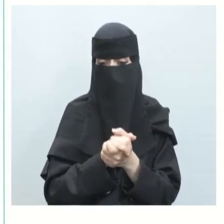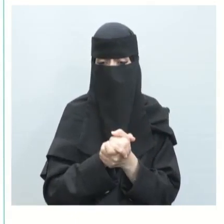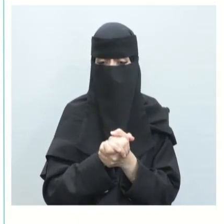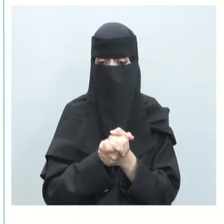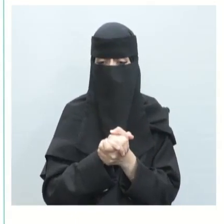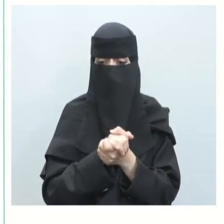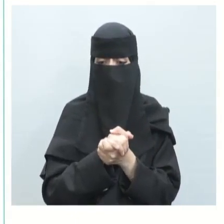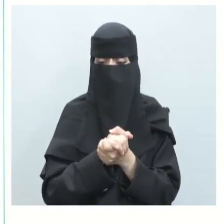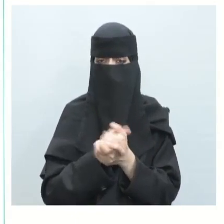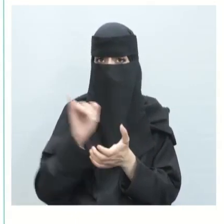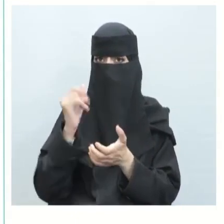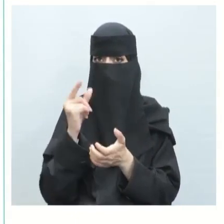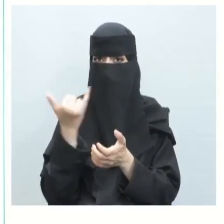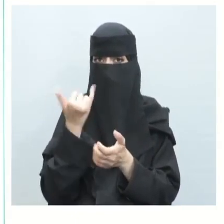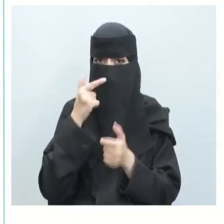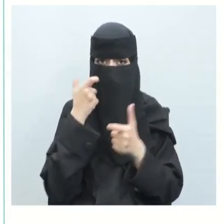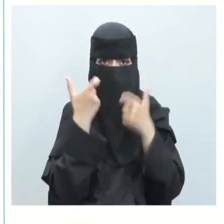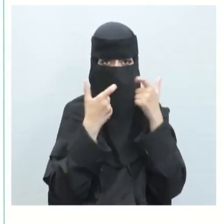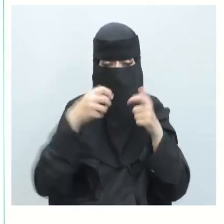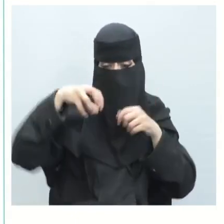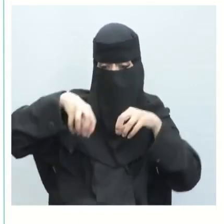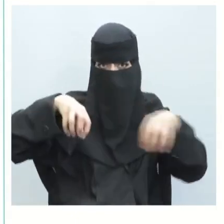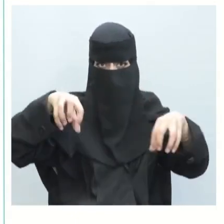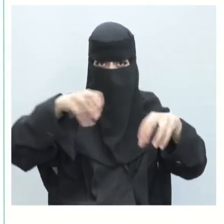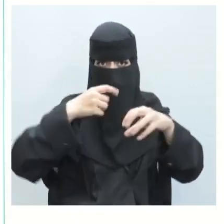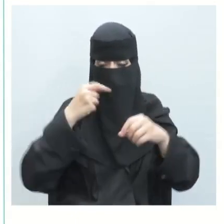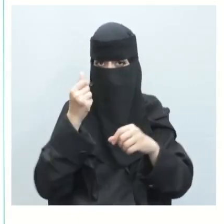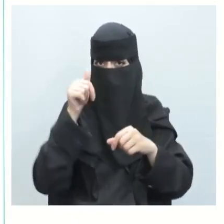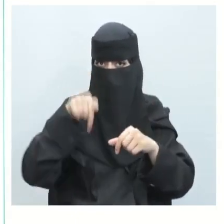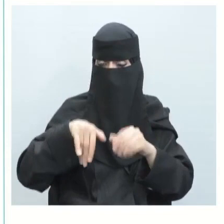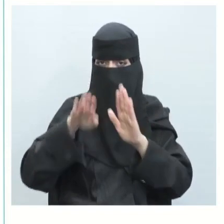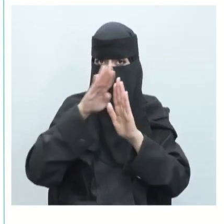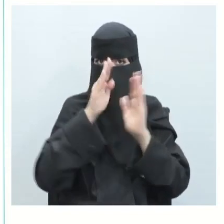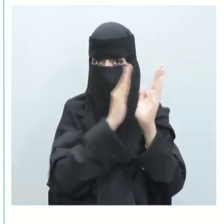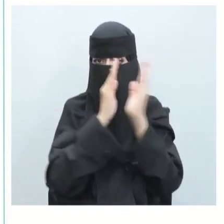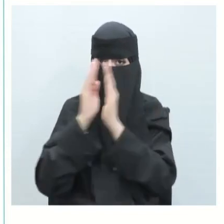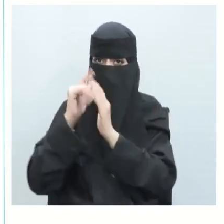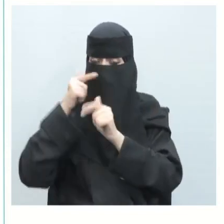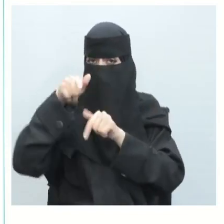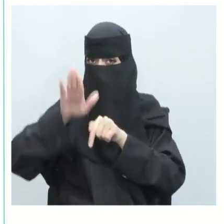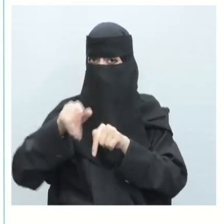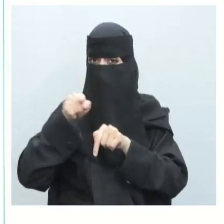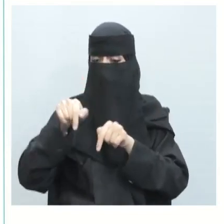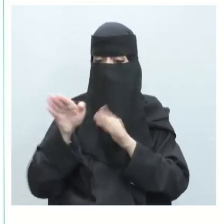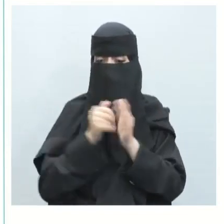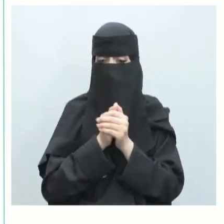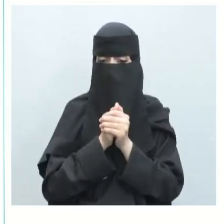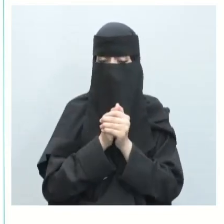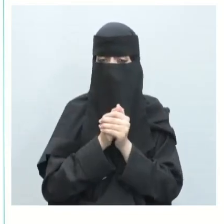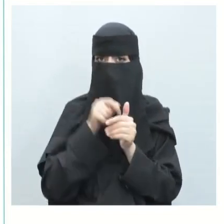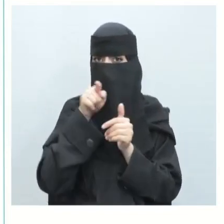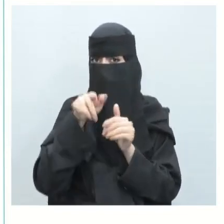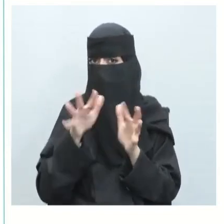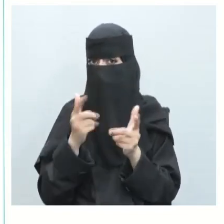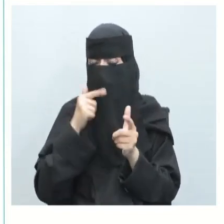العمل من المهم مراعاه الجوانب الماديه للتنظيم حينما ننظم ما يسمى فاسيليتي وهي